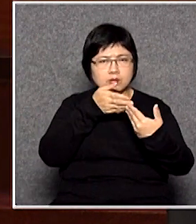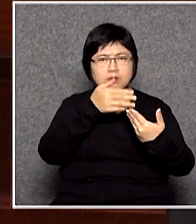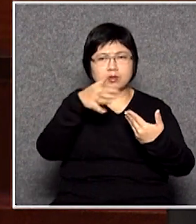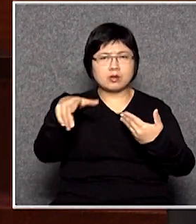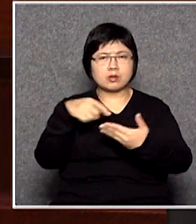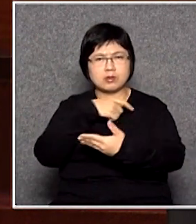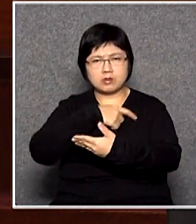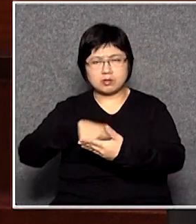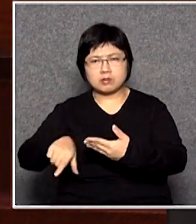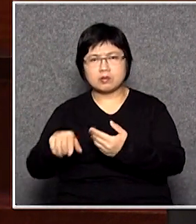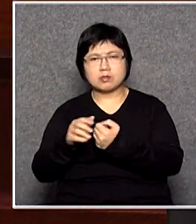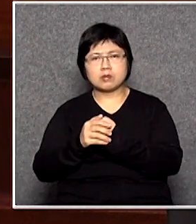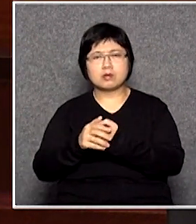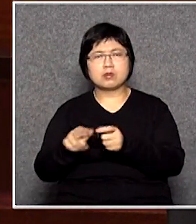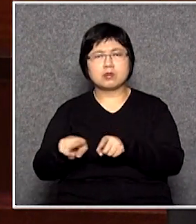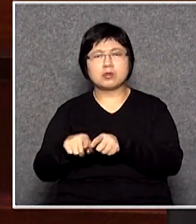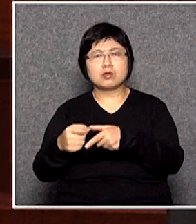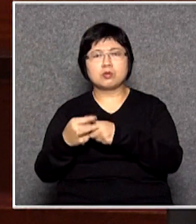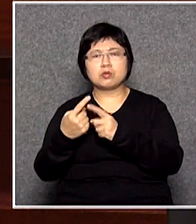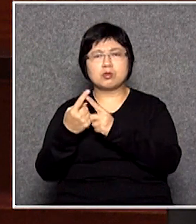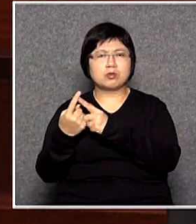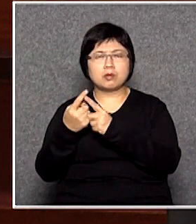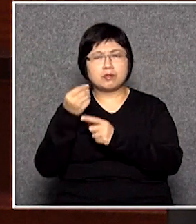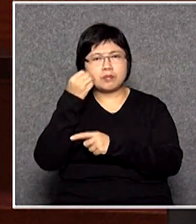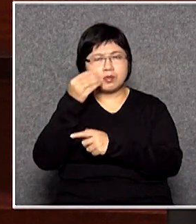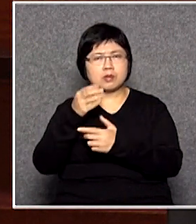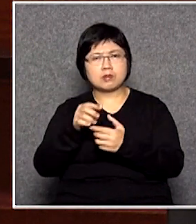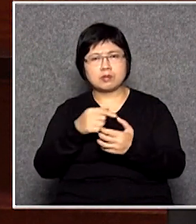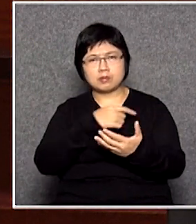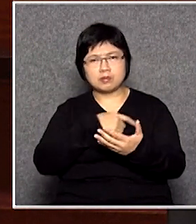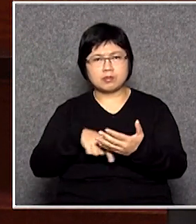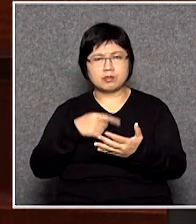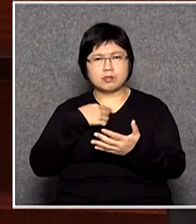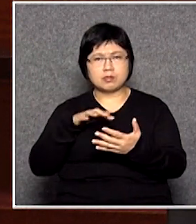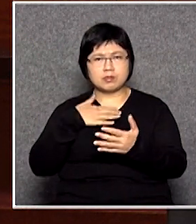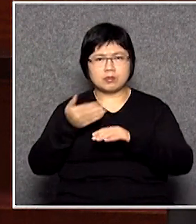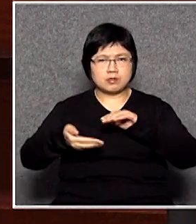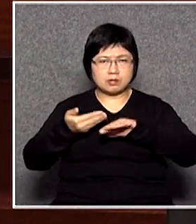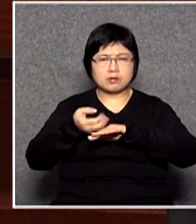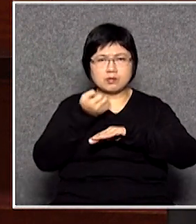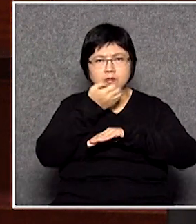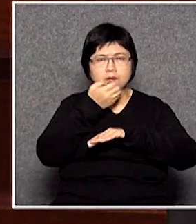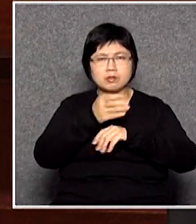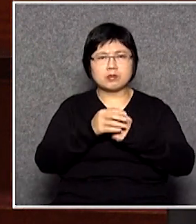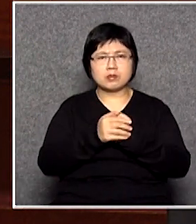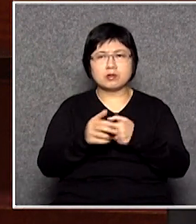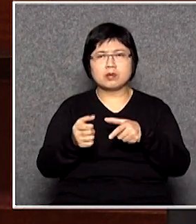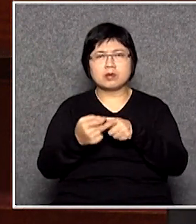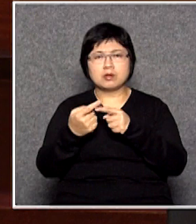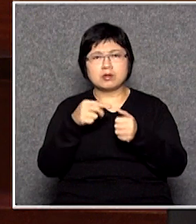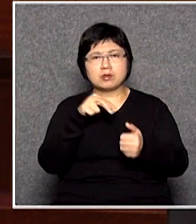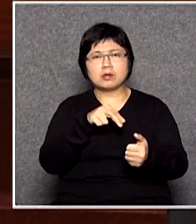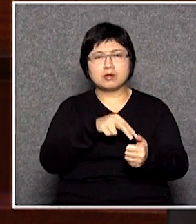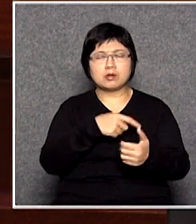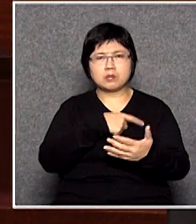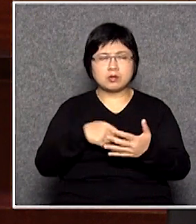員同埋公眾。容許有關議員無需重複披露，肯定降低公眾監察議員的